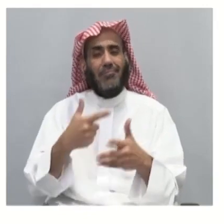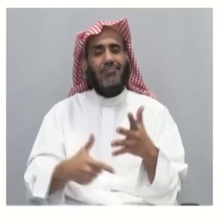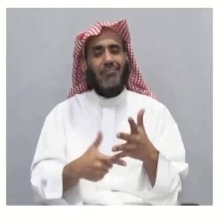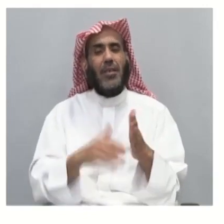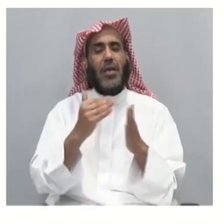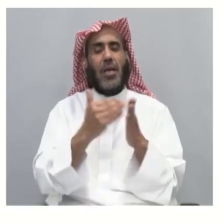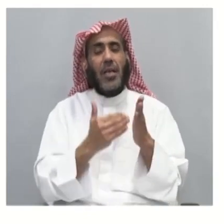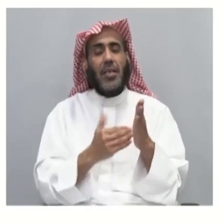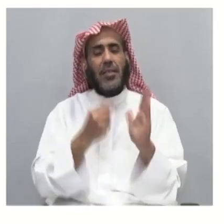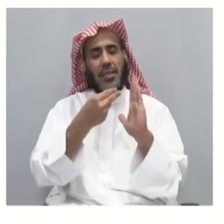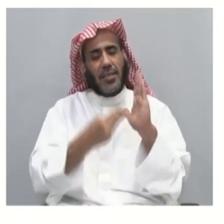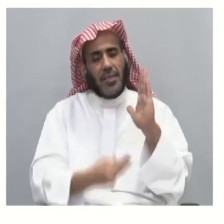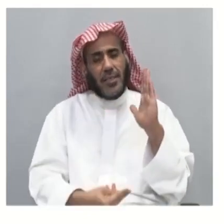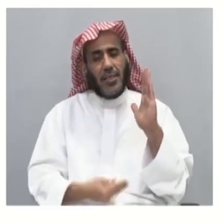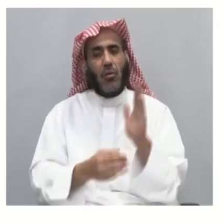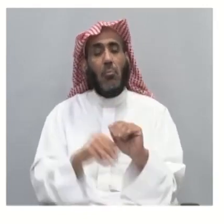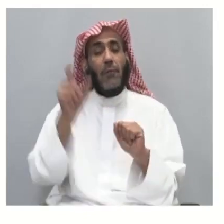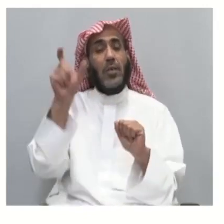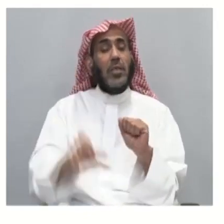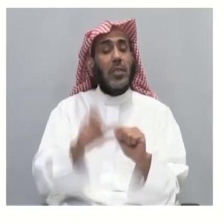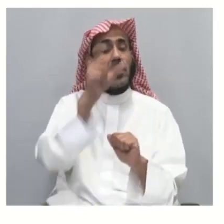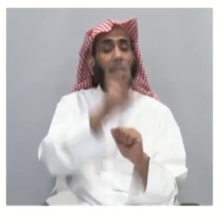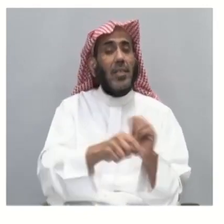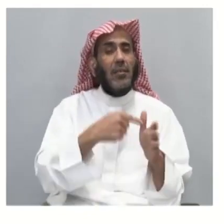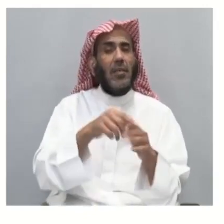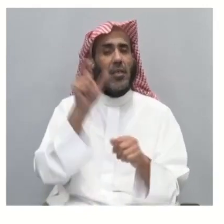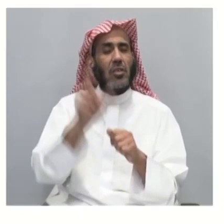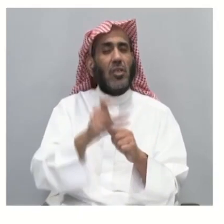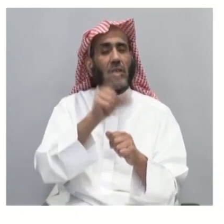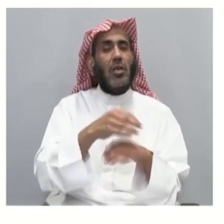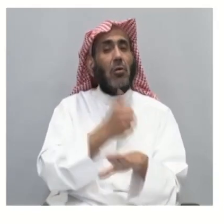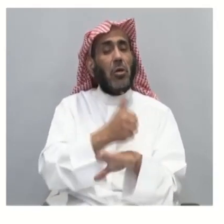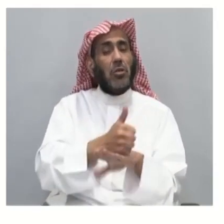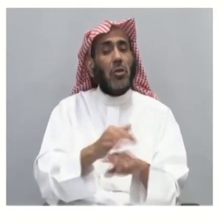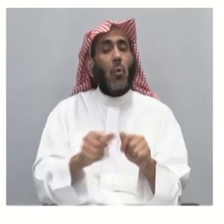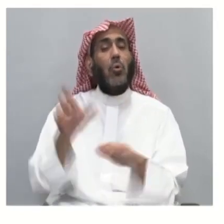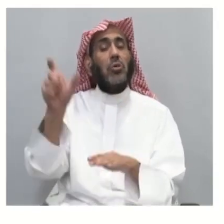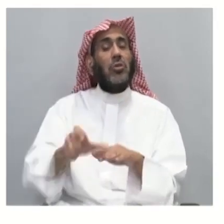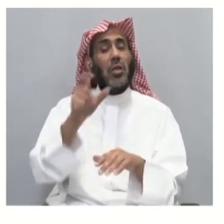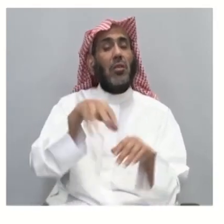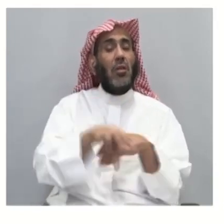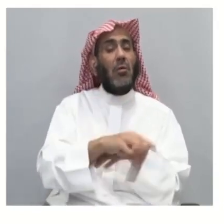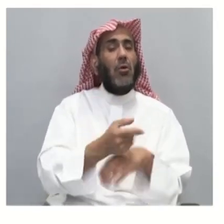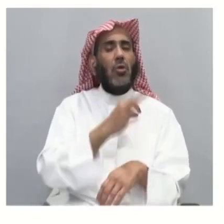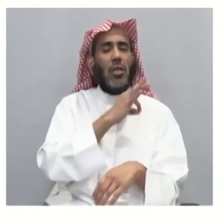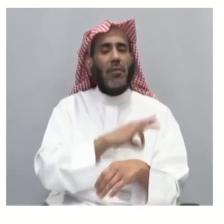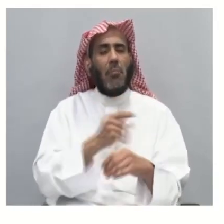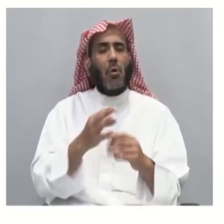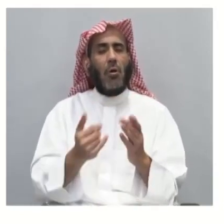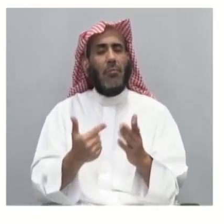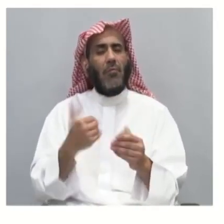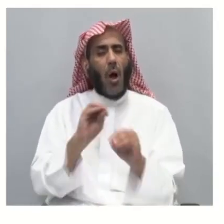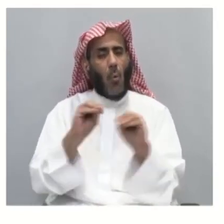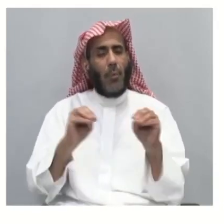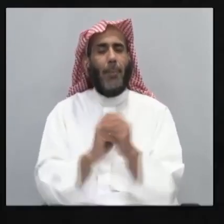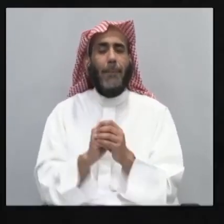عناصر السرد ثم في الشخصيات ياتي الشخصيات الرئيسه والثانويه وتستفيد مما ورد في مقدمه هذا